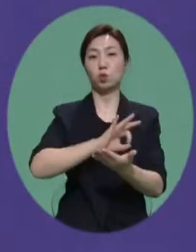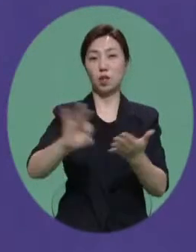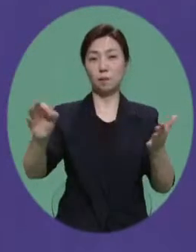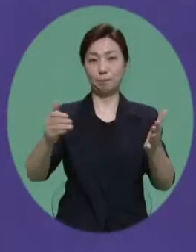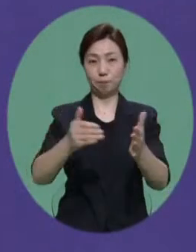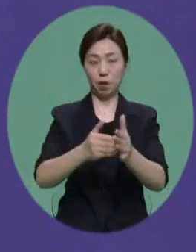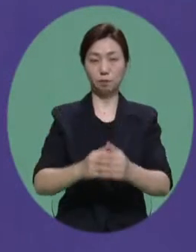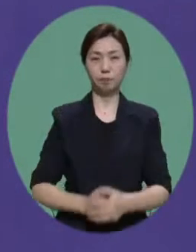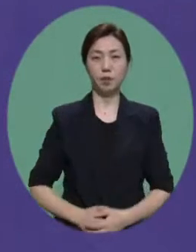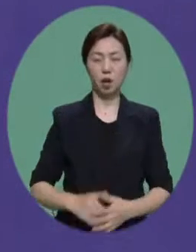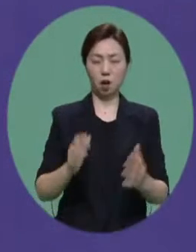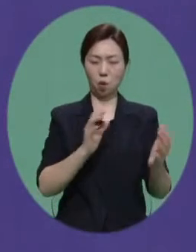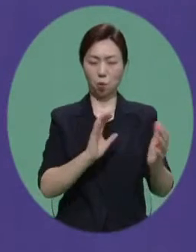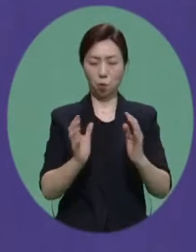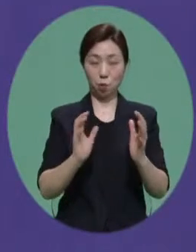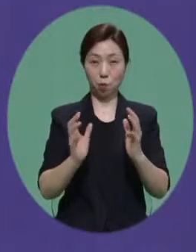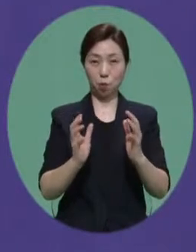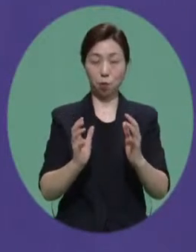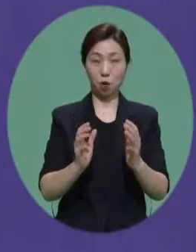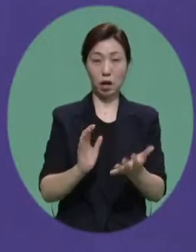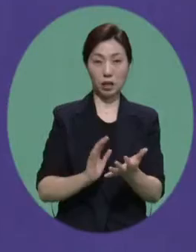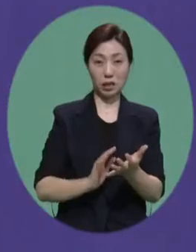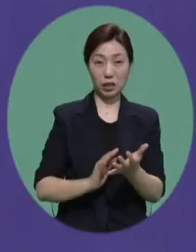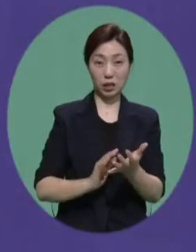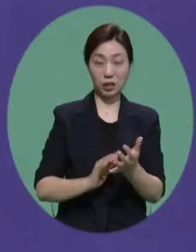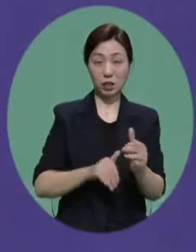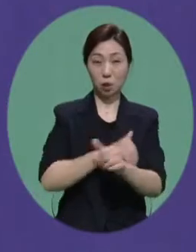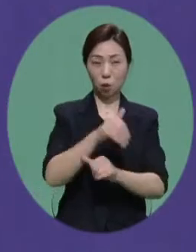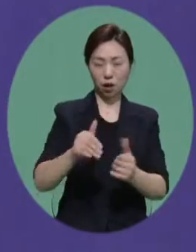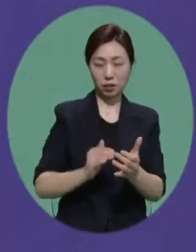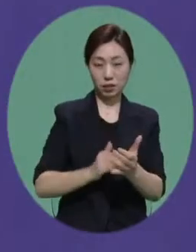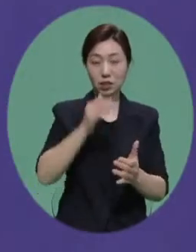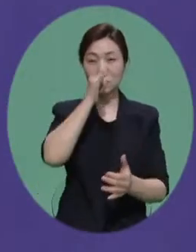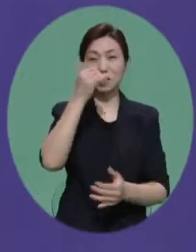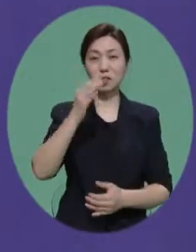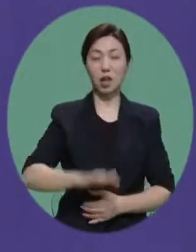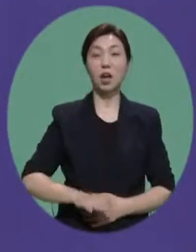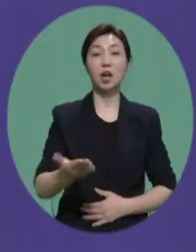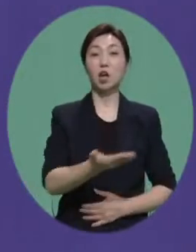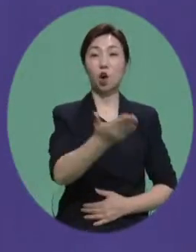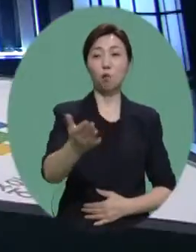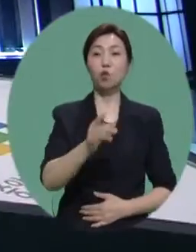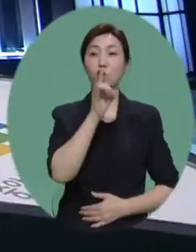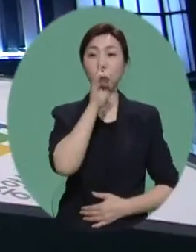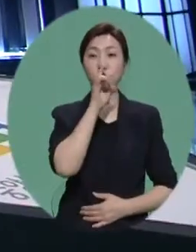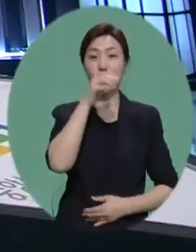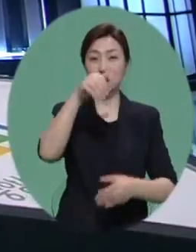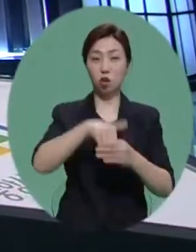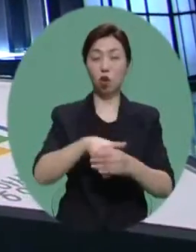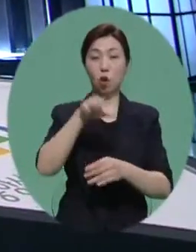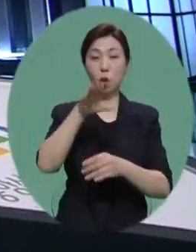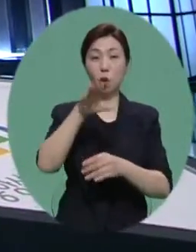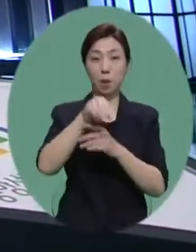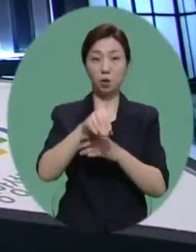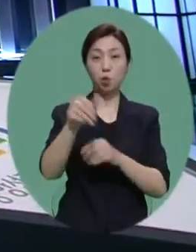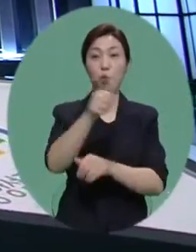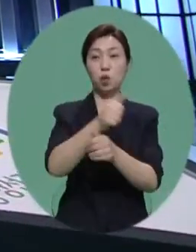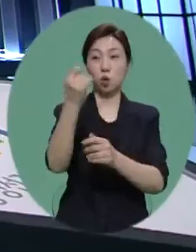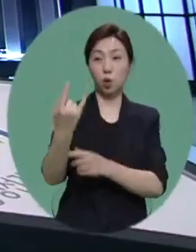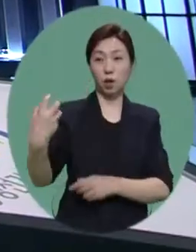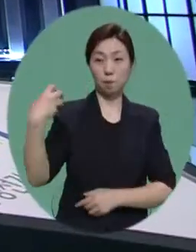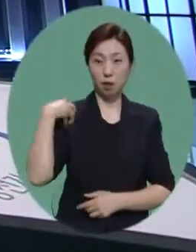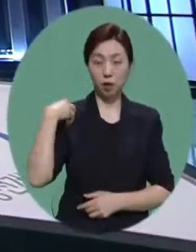자 토론 열기가 지금 더해가고 있습니다 여러분께서는 지금 중앙 선거방송 토론 위원회가 주관하는 20대 대통령 선거 꾸